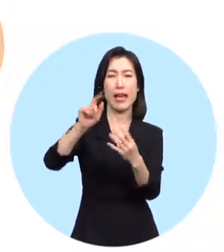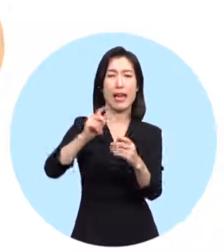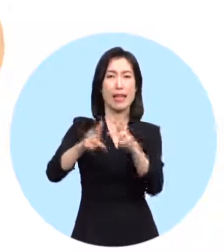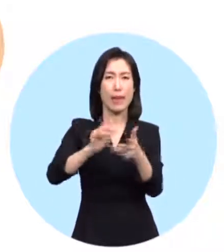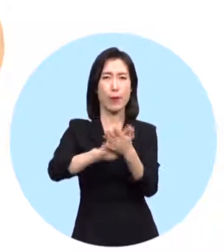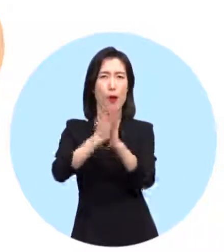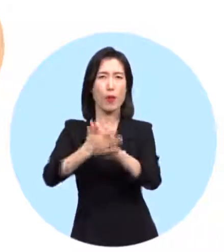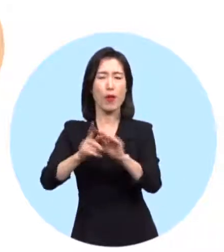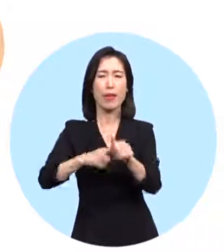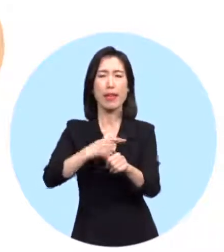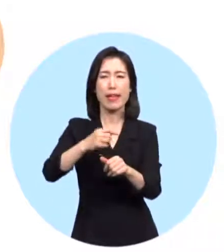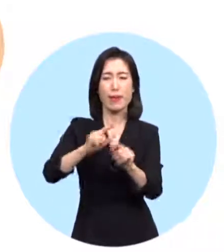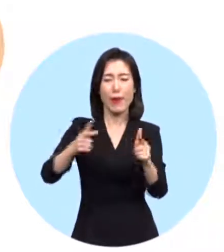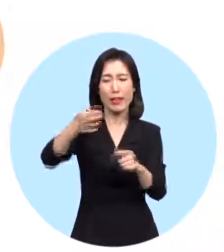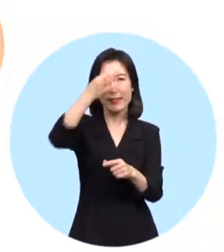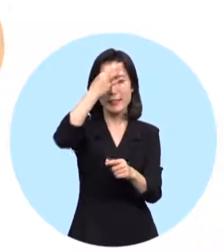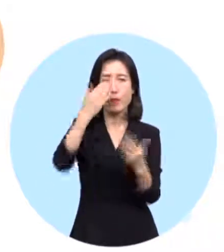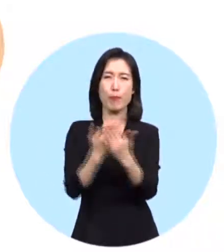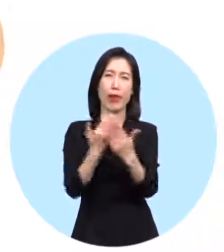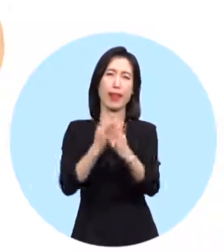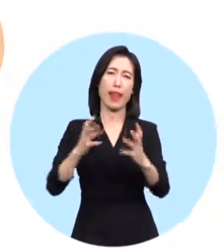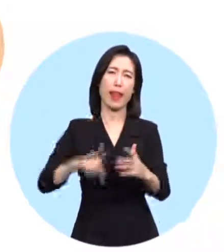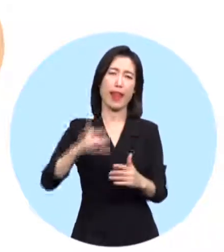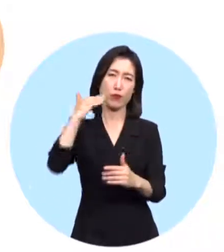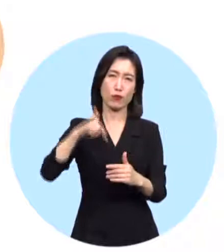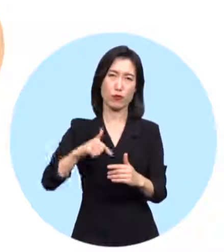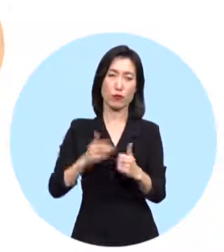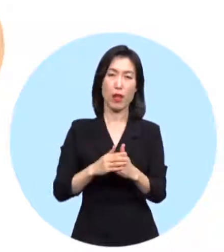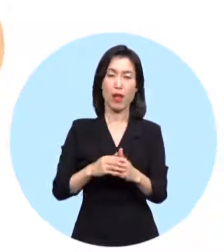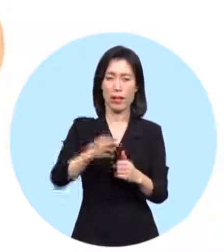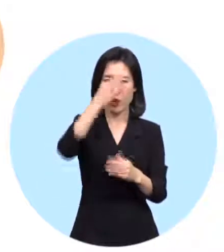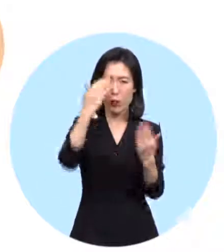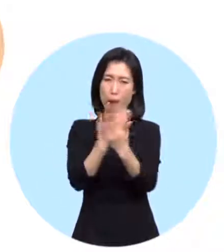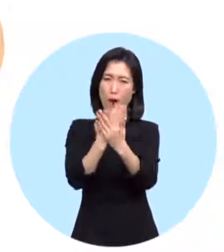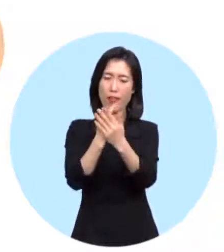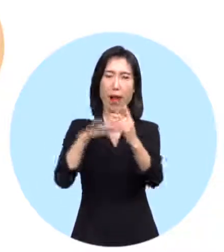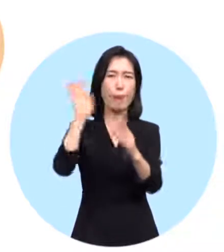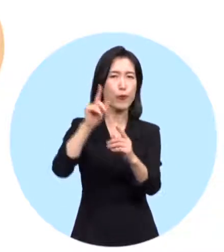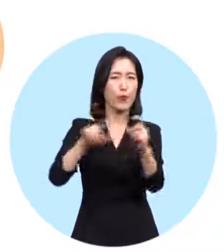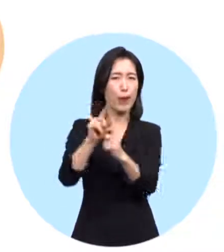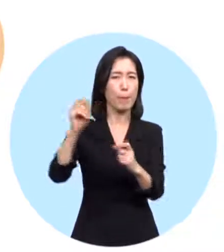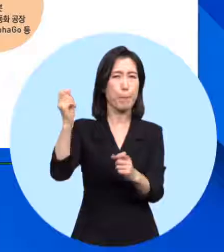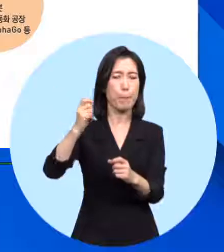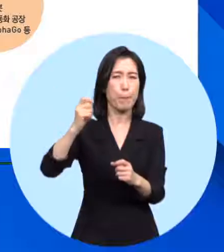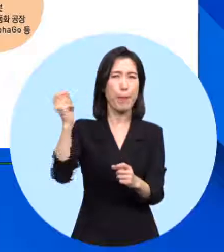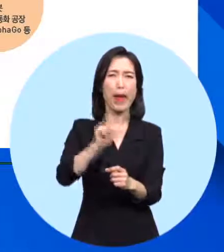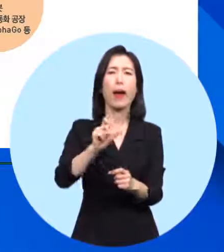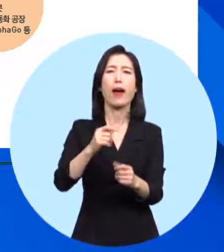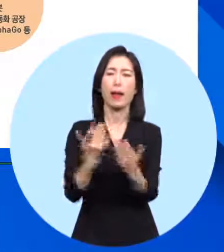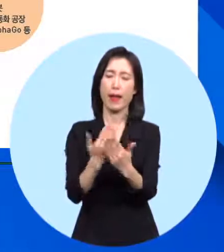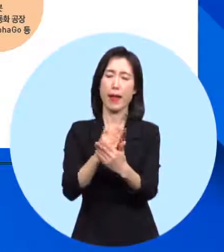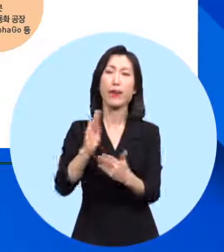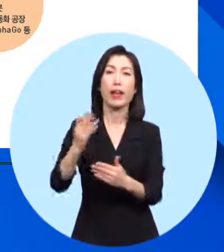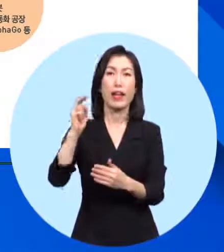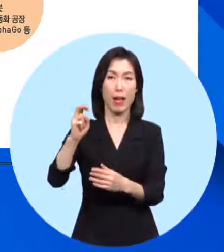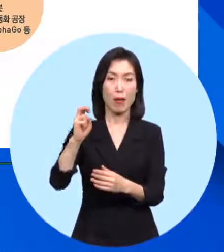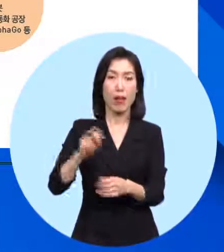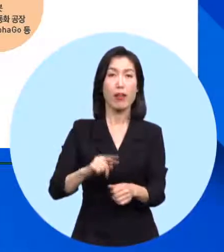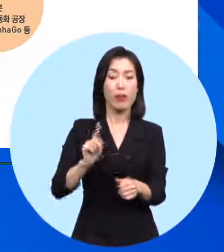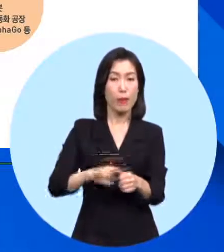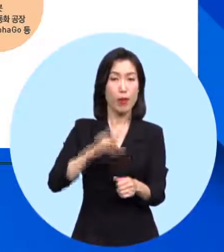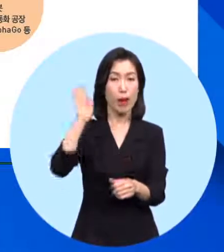진전된 기술에 기초한 것이 아니라 보시고, 이와 같은 속도는 더 빠르게 진행될 거고, 이런 것들이 지방자치